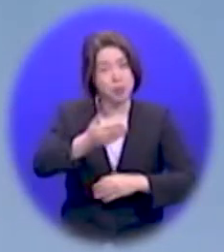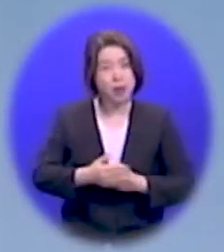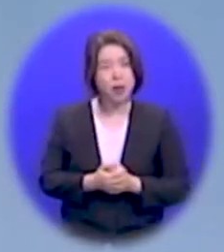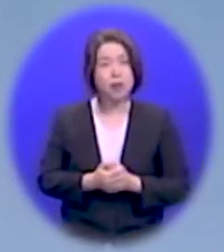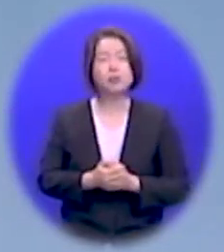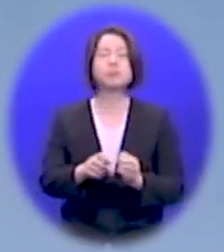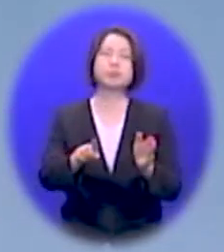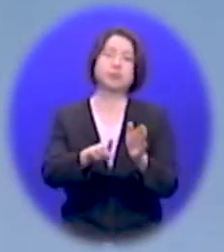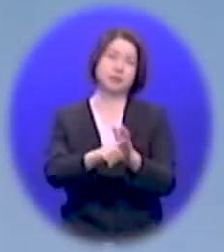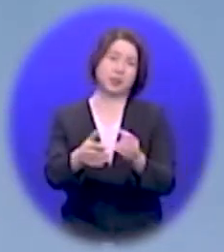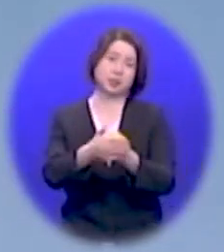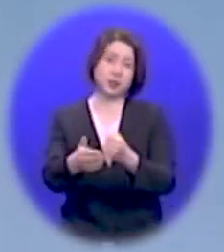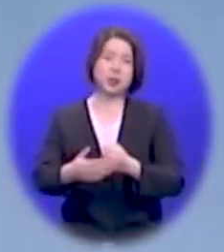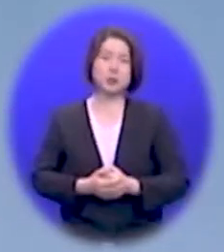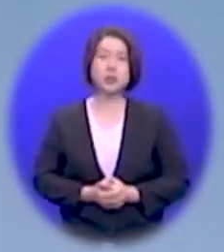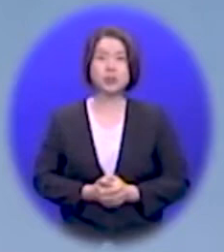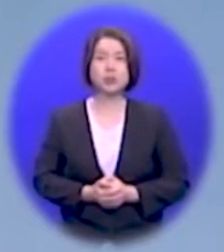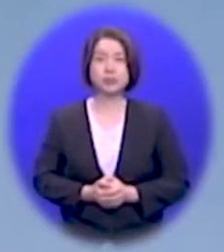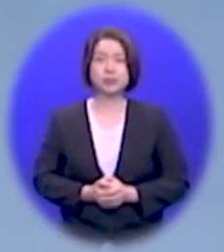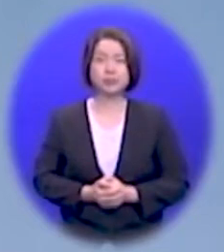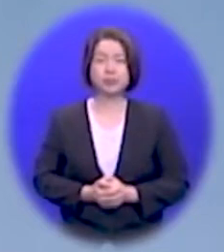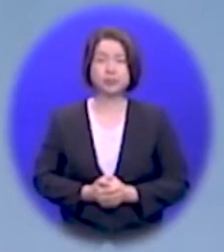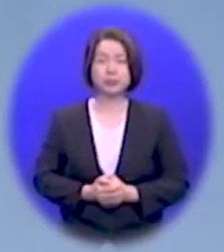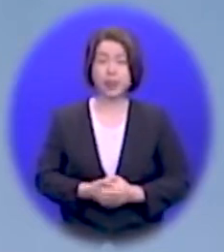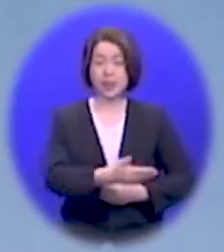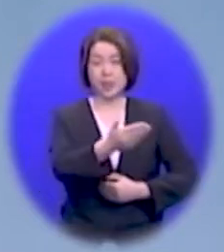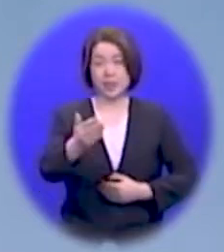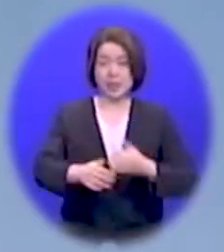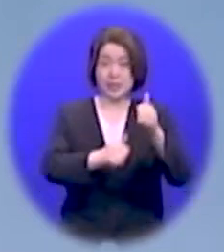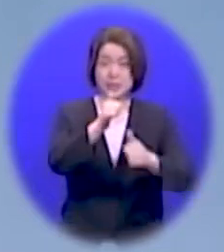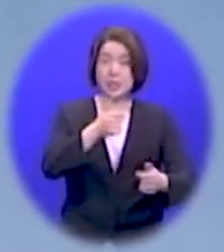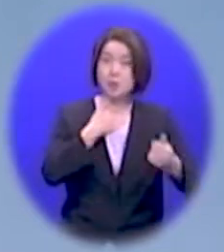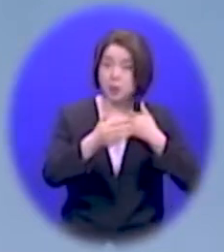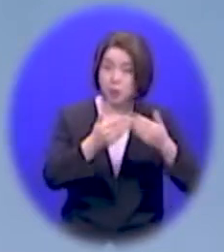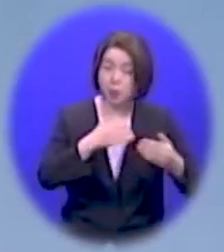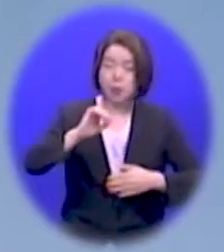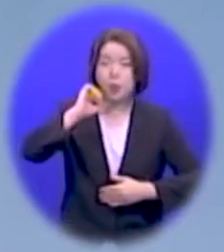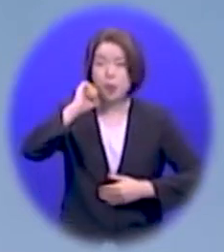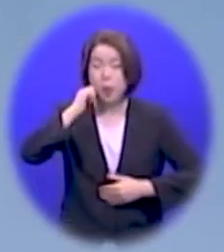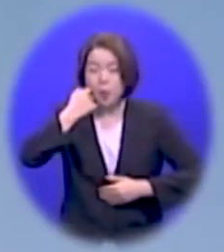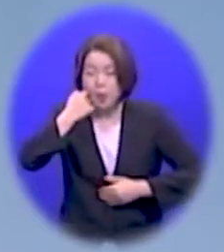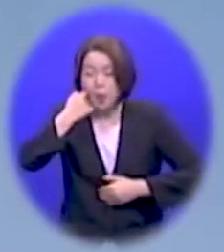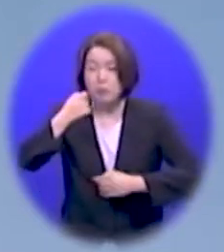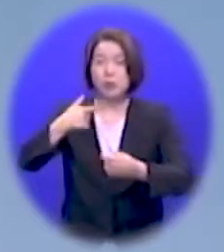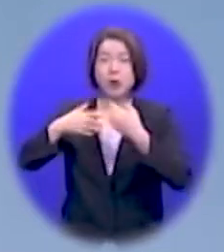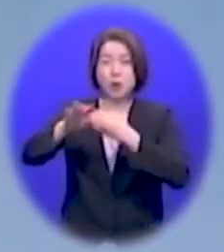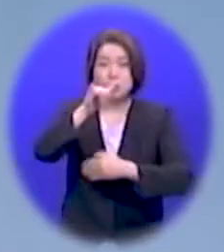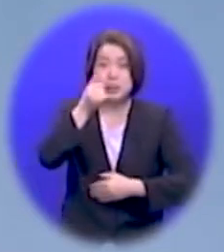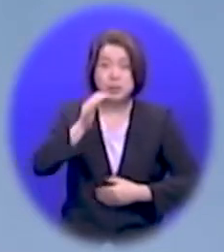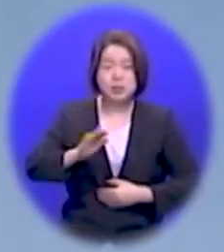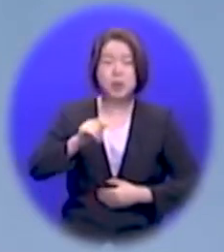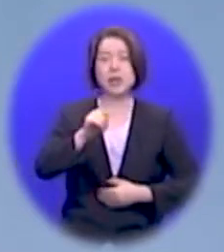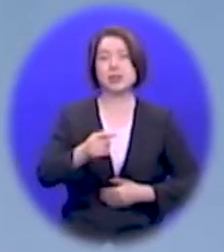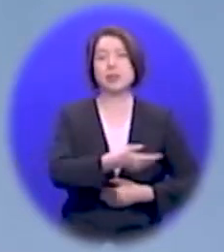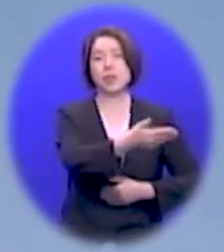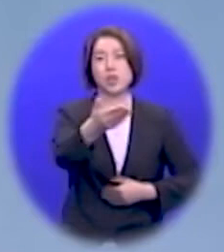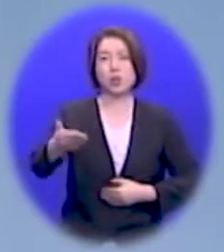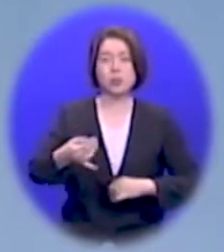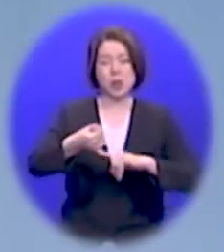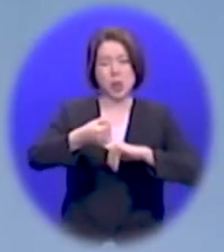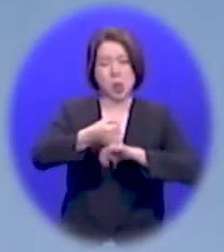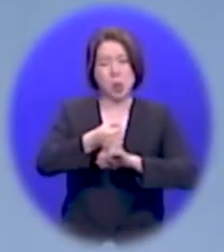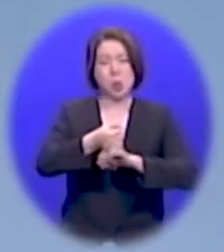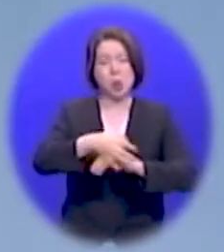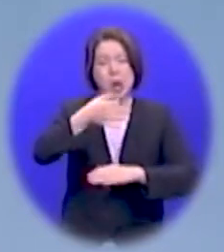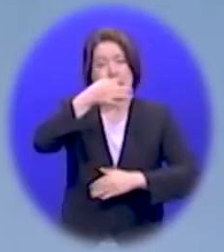그렇습니다 여러분 시험을 겪고 어려운 일을 겪지만 그게 여러분에게 꼭 힘든